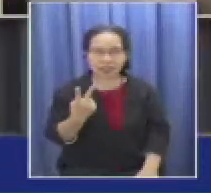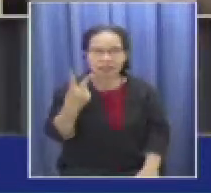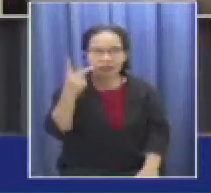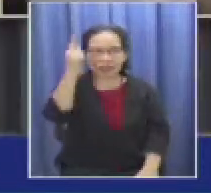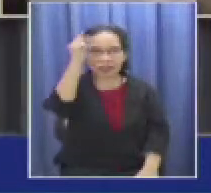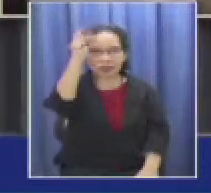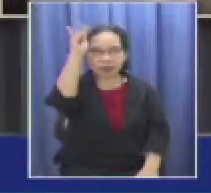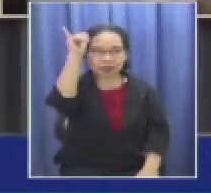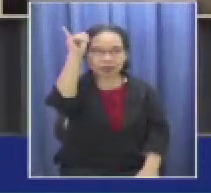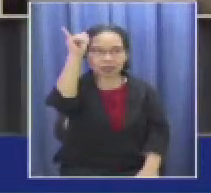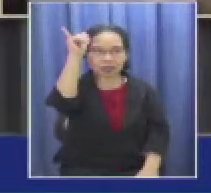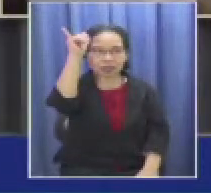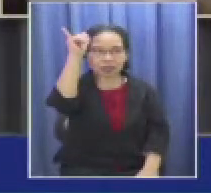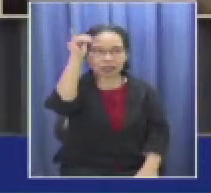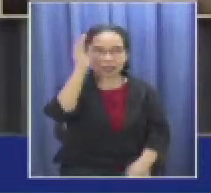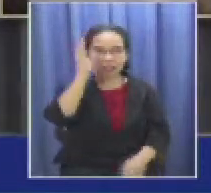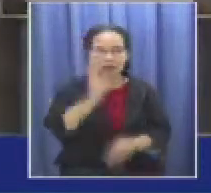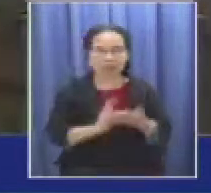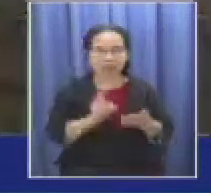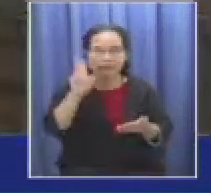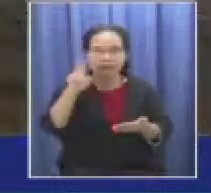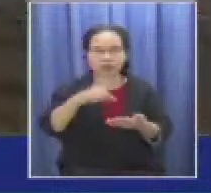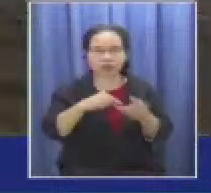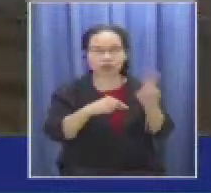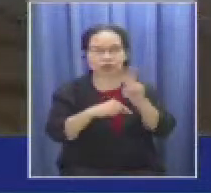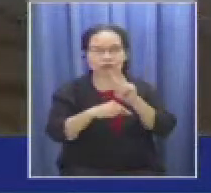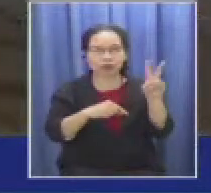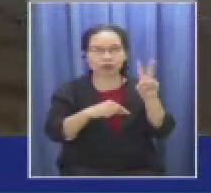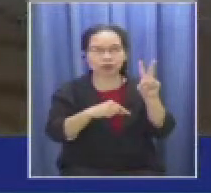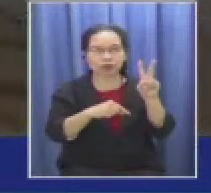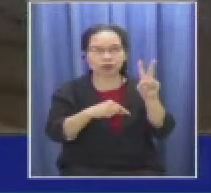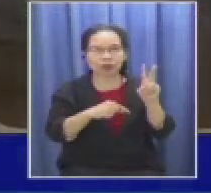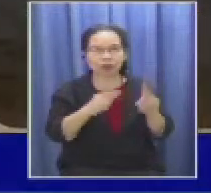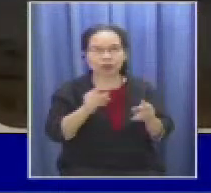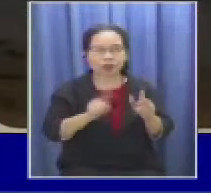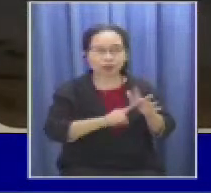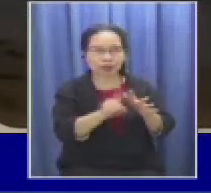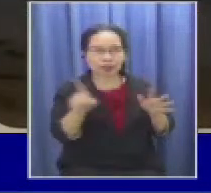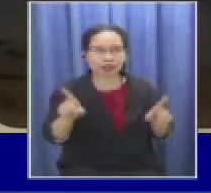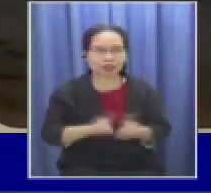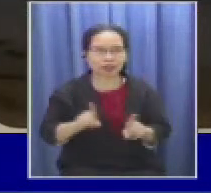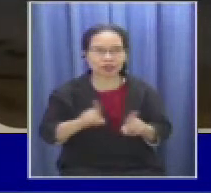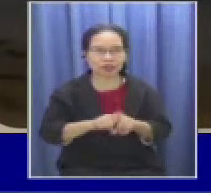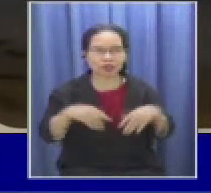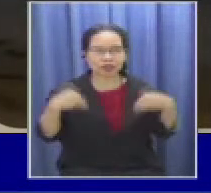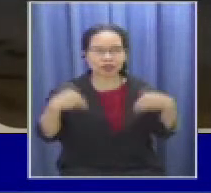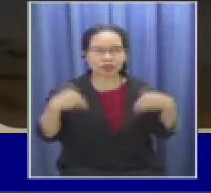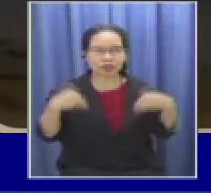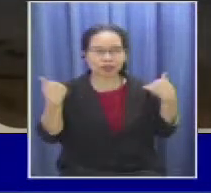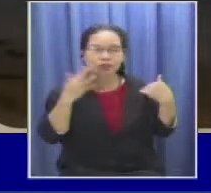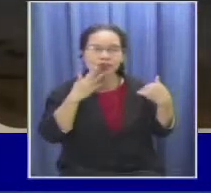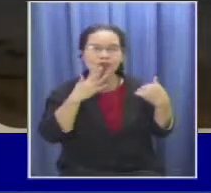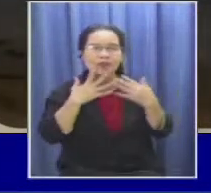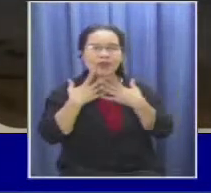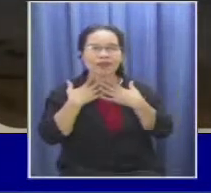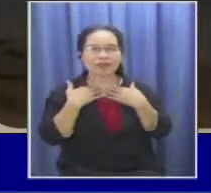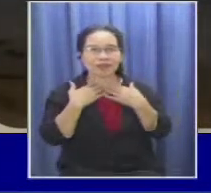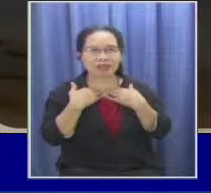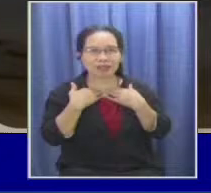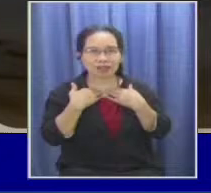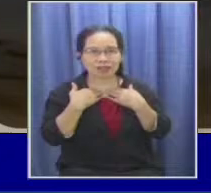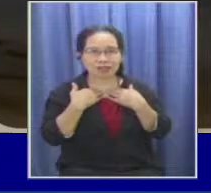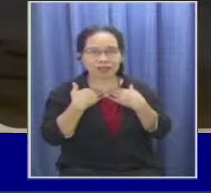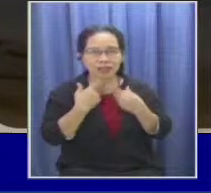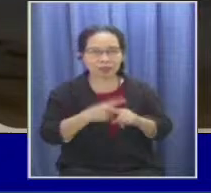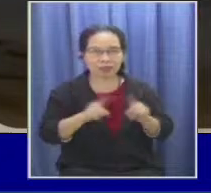ne yɛtumi anya hotɔsoɔ sɛ yɛ mpaeɛ no a yɛrebɔ no Onyankopɔn betie Bama yenkenkan 2